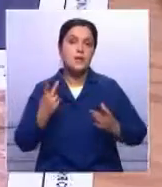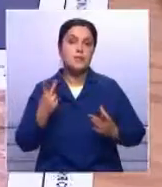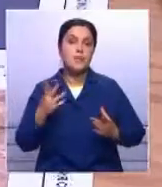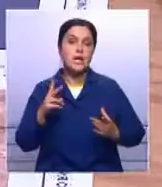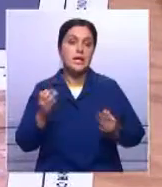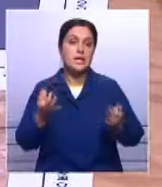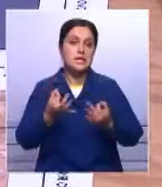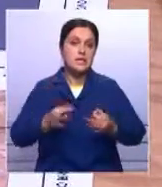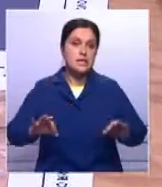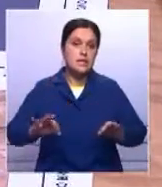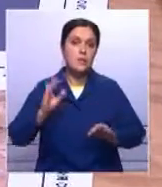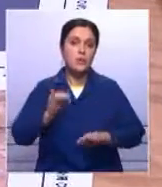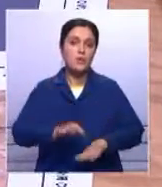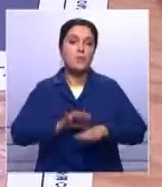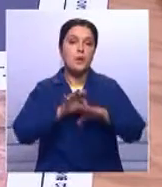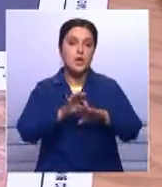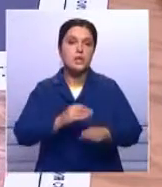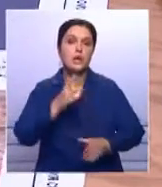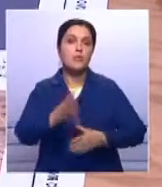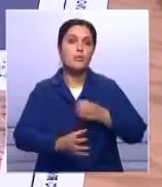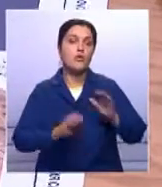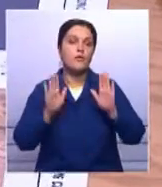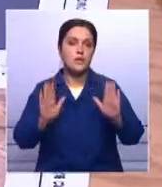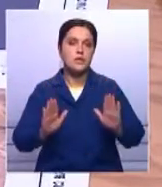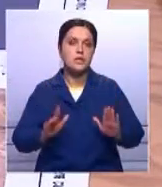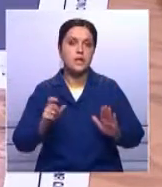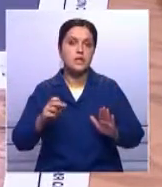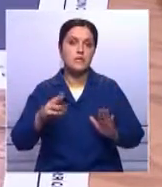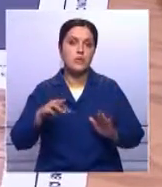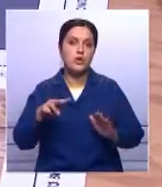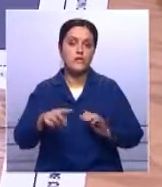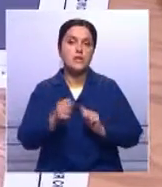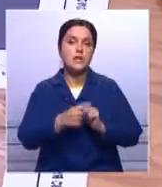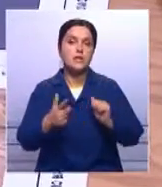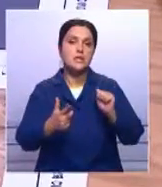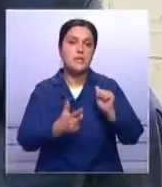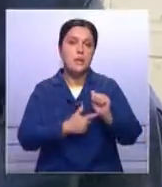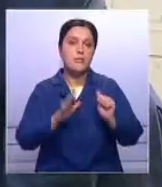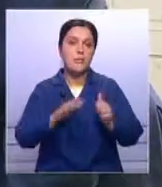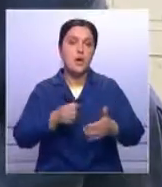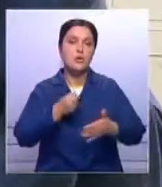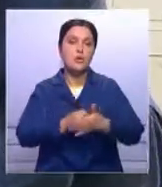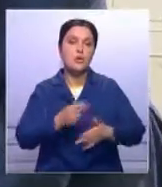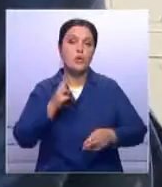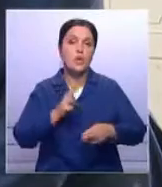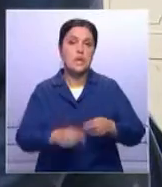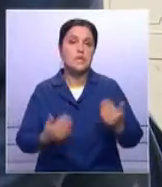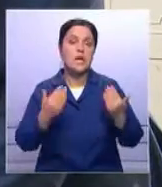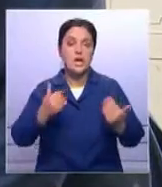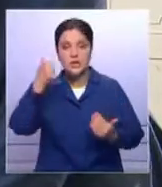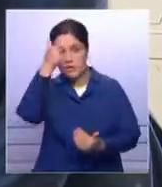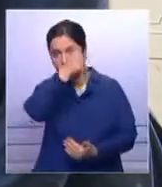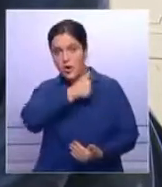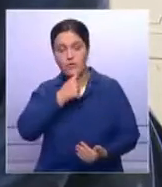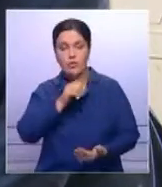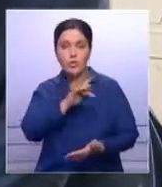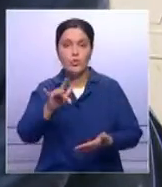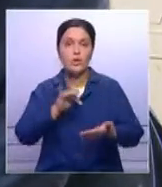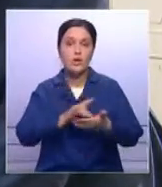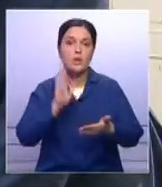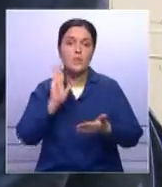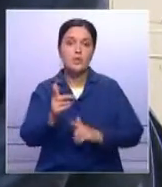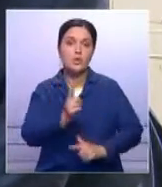празднованию 25-летия независимости страны и проведению международной выставки «Экспо-2017». А до конца года